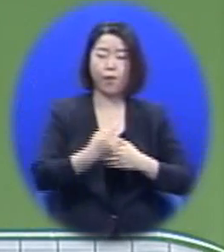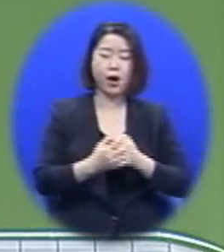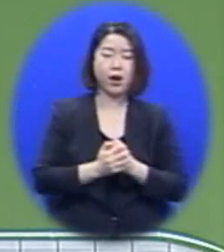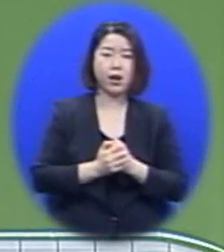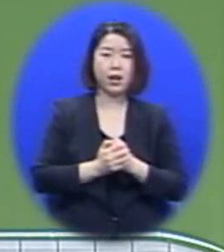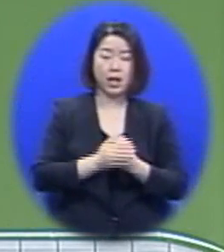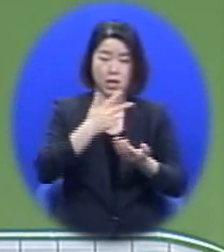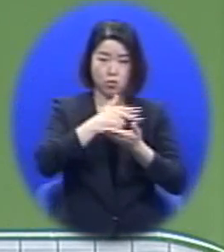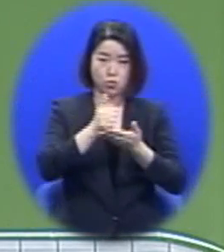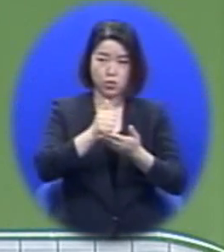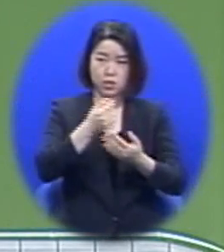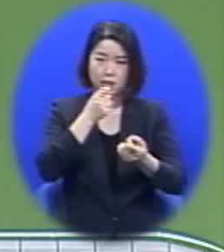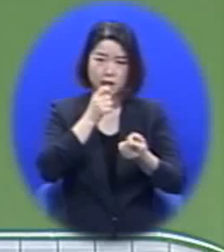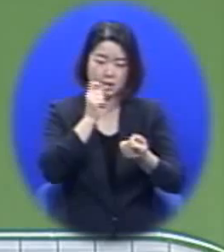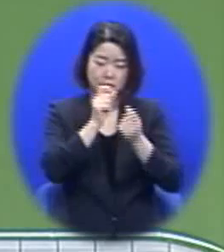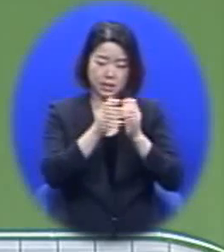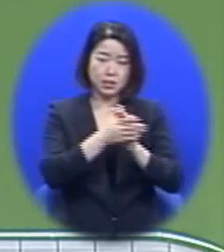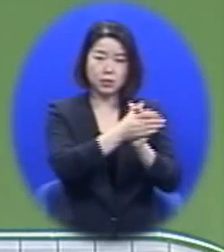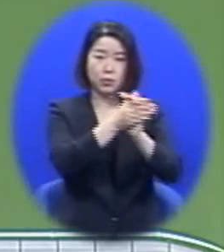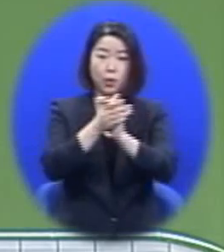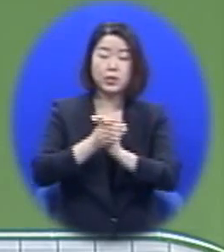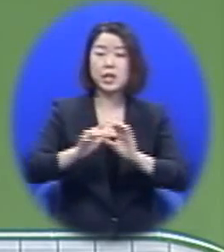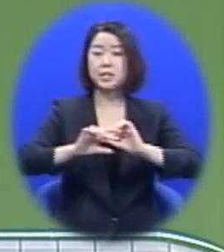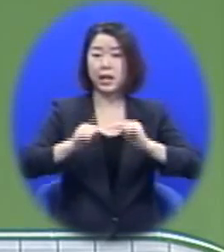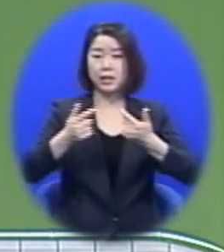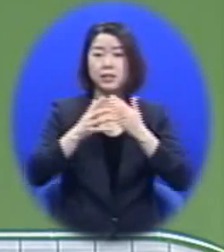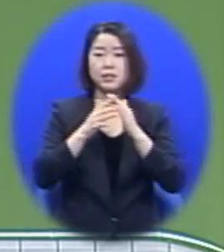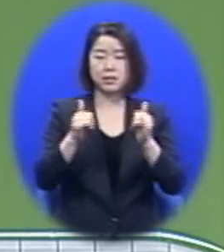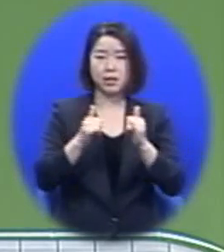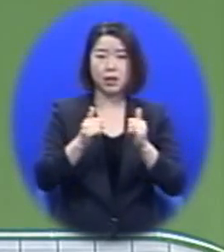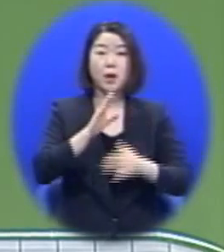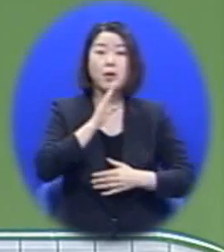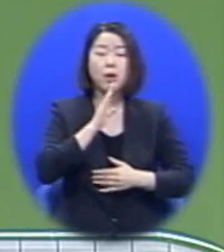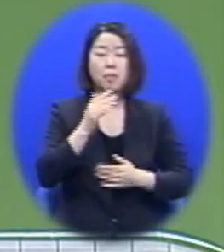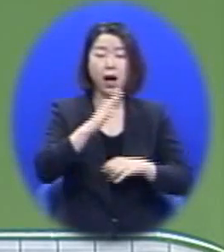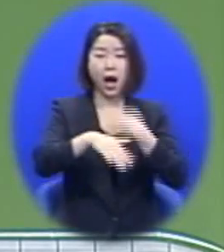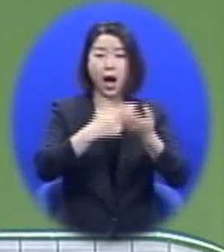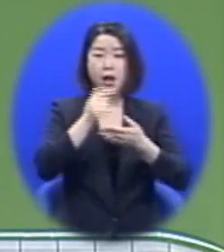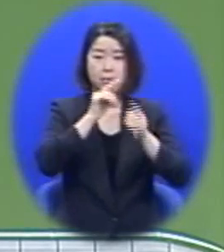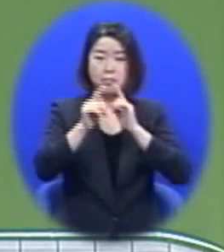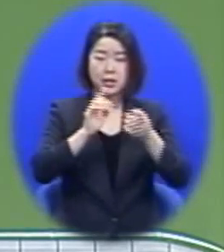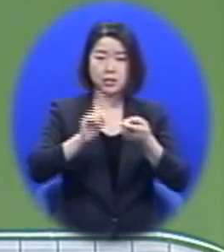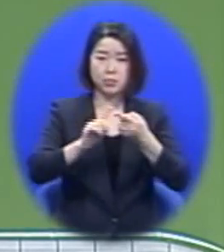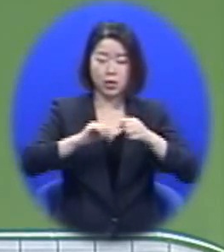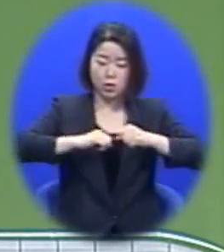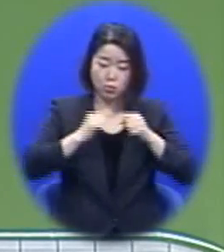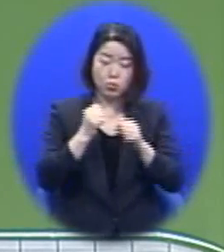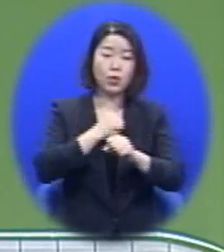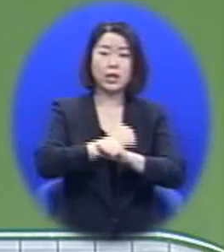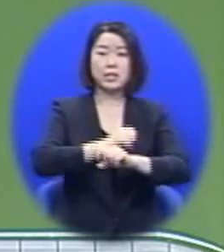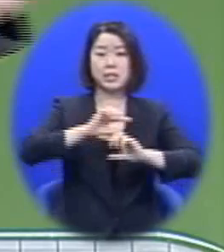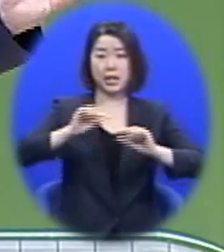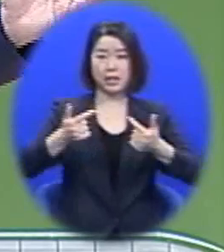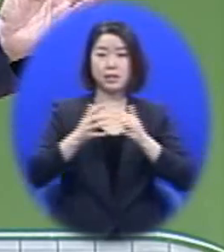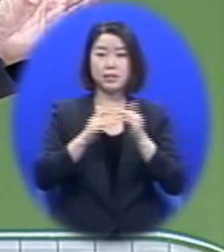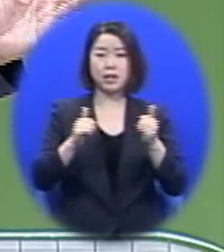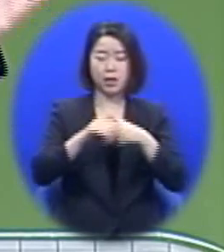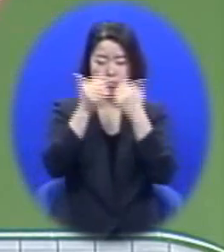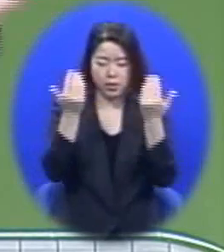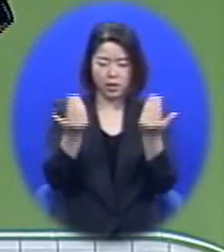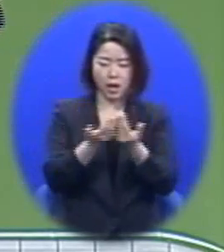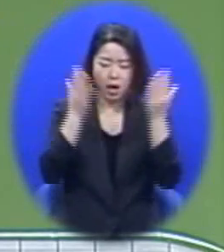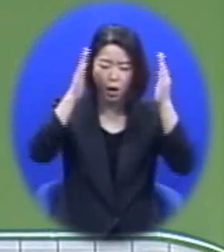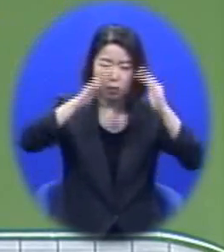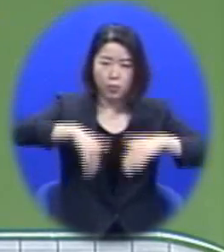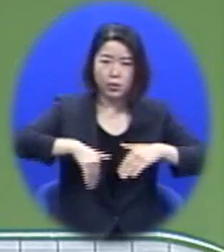주님과 친히 교제하지 않는 사람 정말 하나님의 말씀대로 그대로 순종하지 않는 사람은 다 무너져